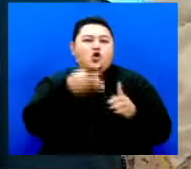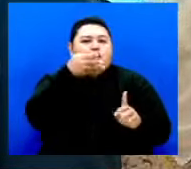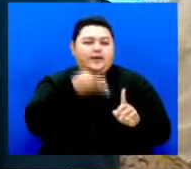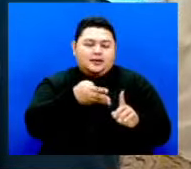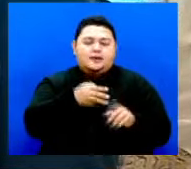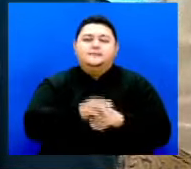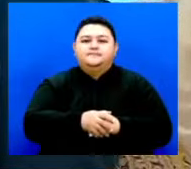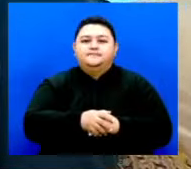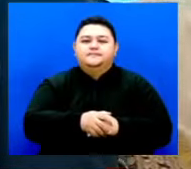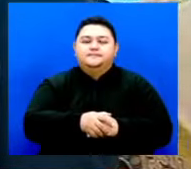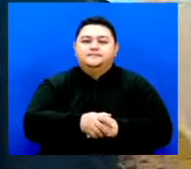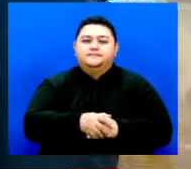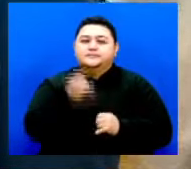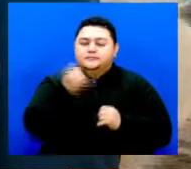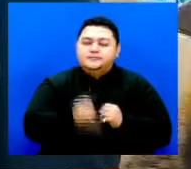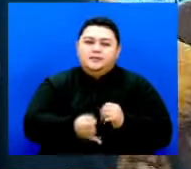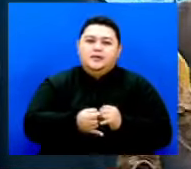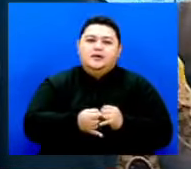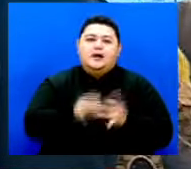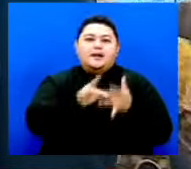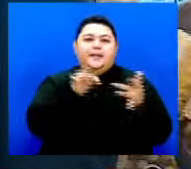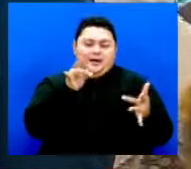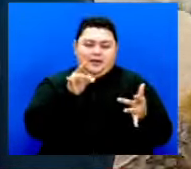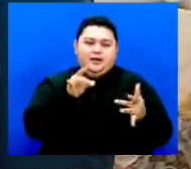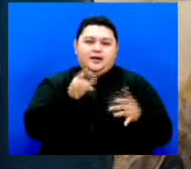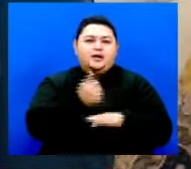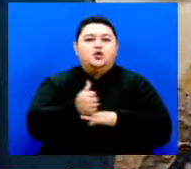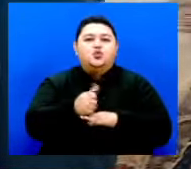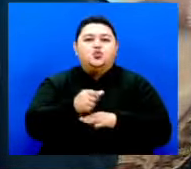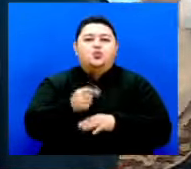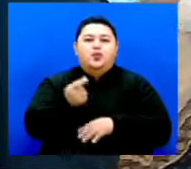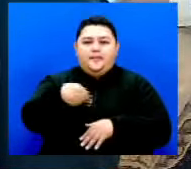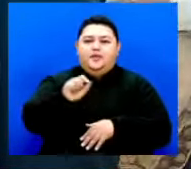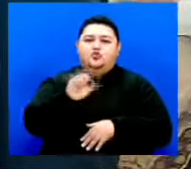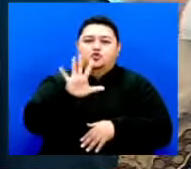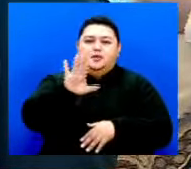dan yang pasti terakhir adalah pemilihan ketua umum yang baru untuk 5 tahun ke depan.